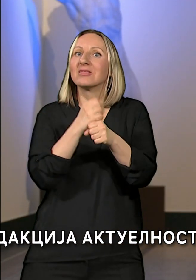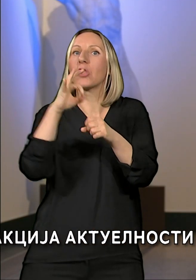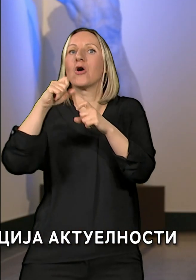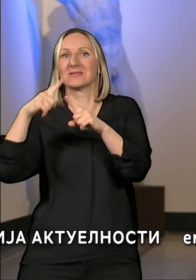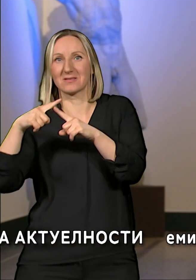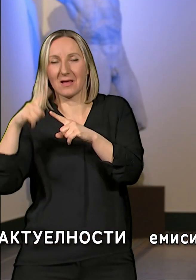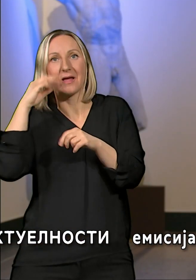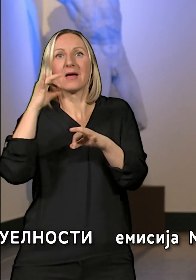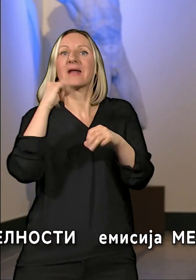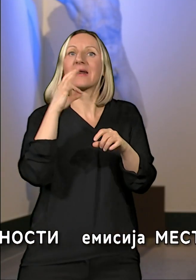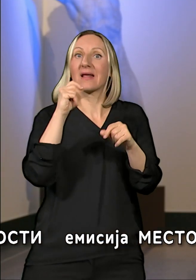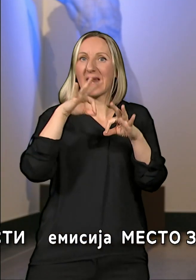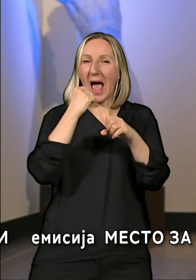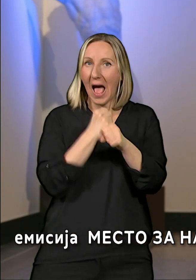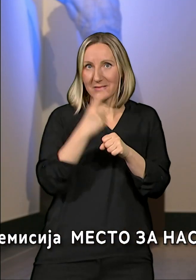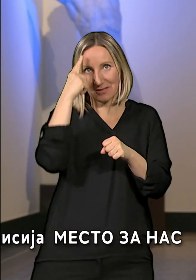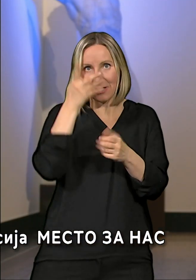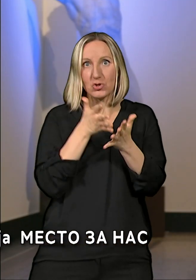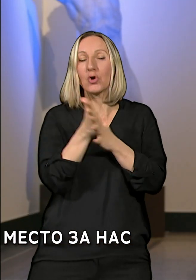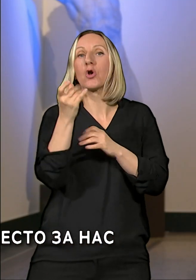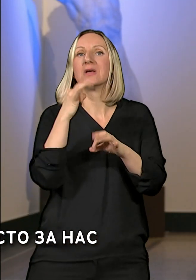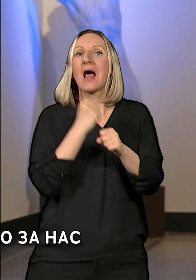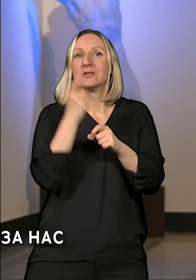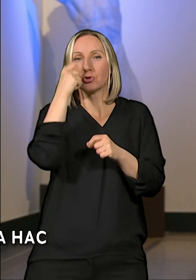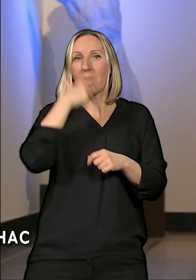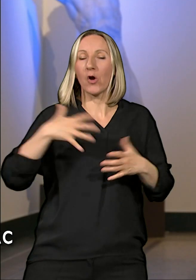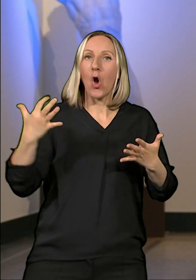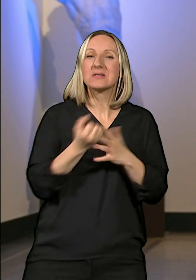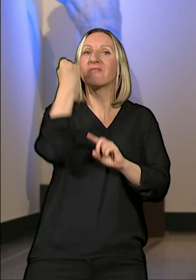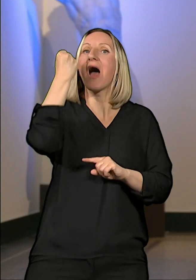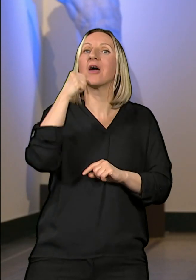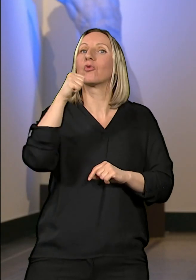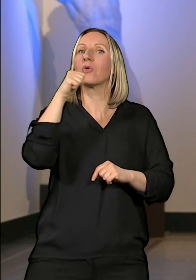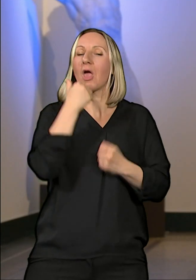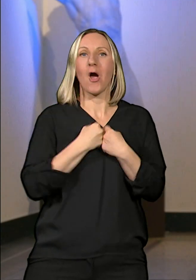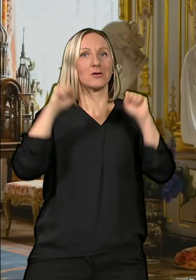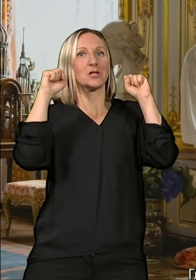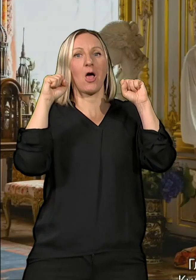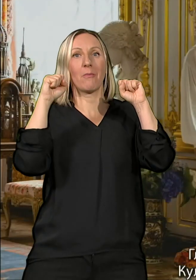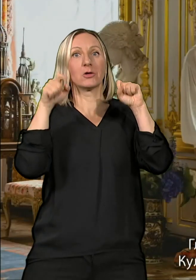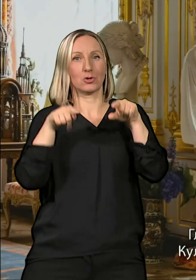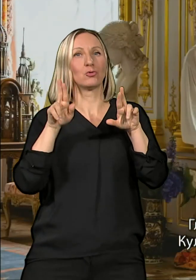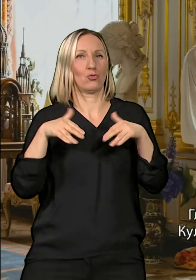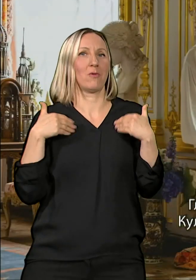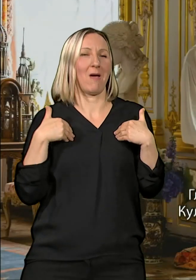kroz rad se čovjek ostvaruje i oslobađa i onda tu postoji radost.